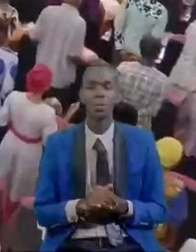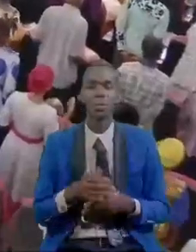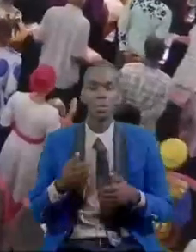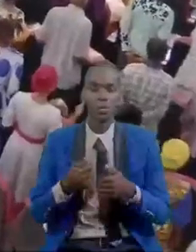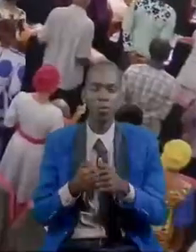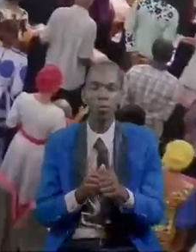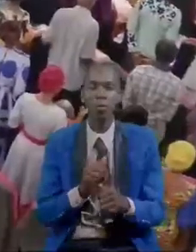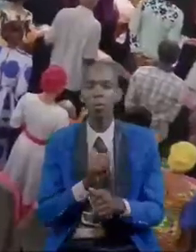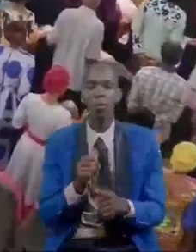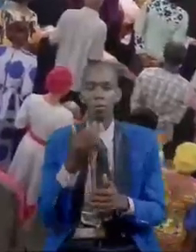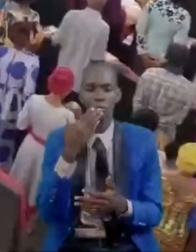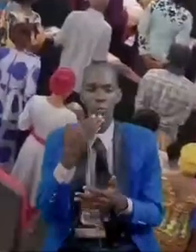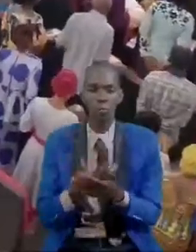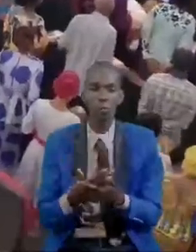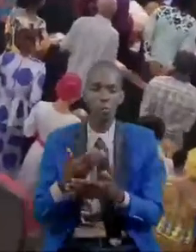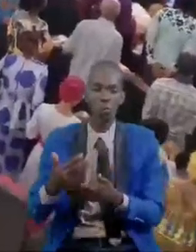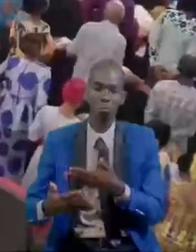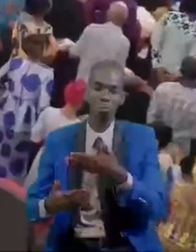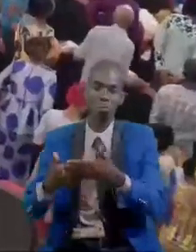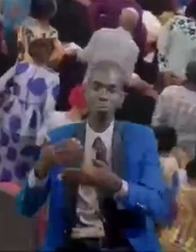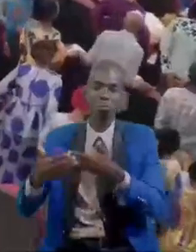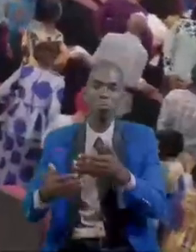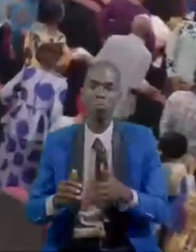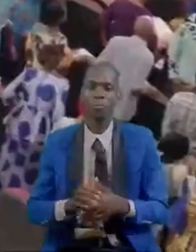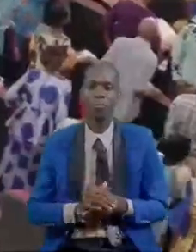suis un bon processus.